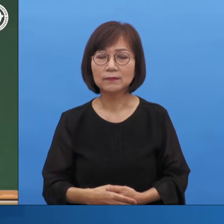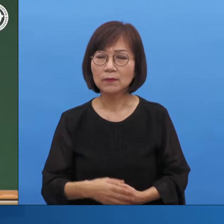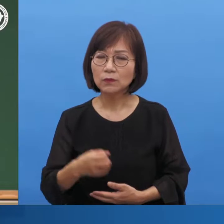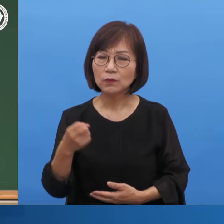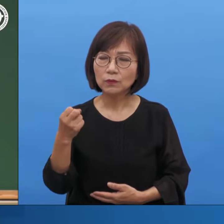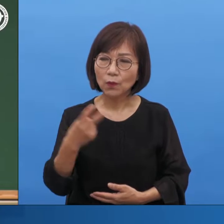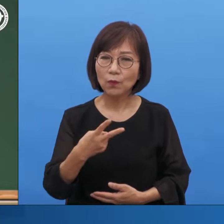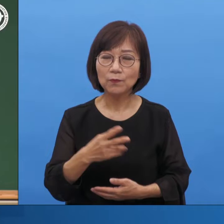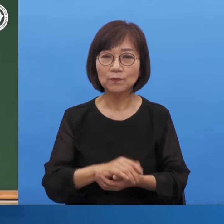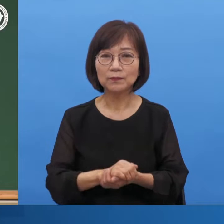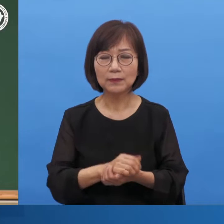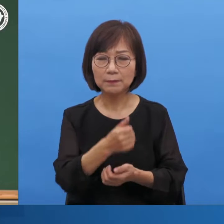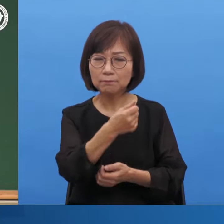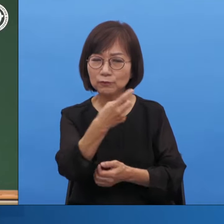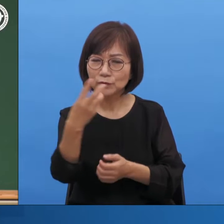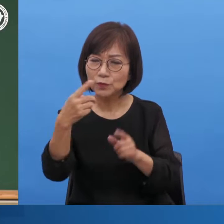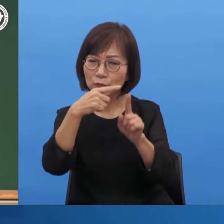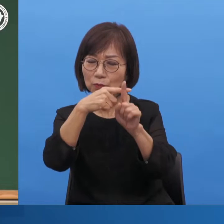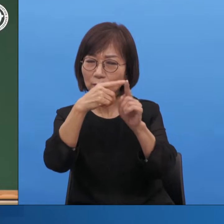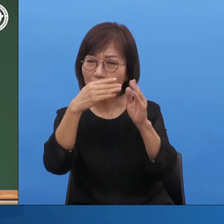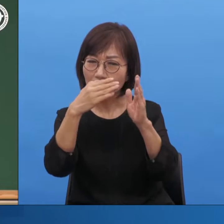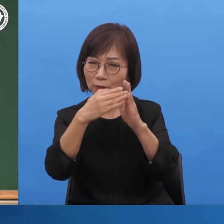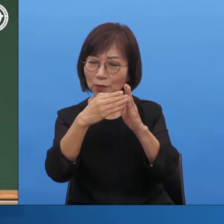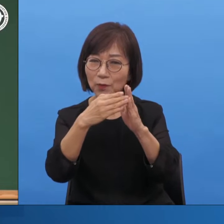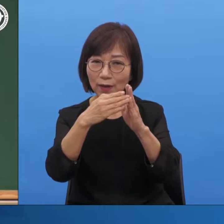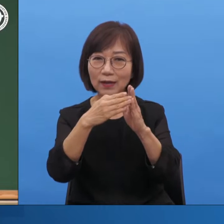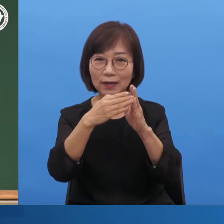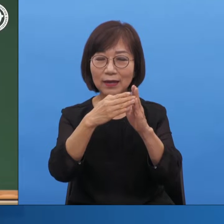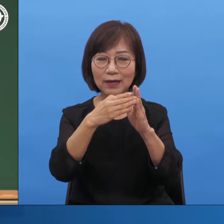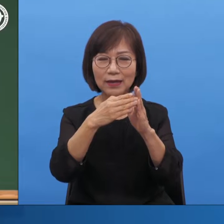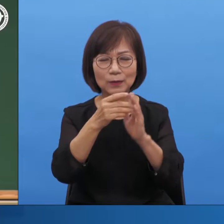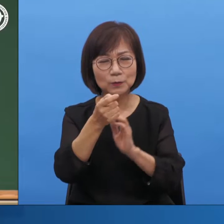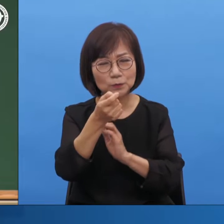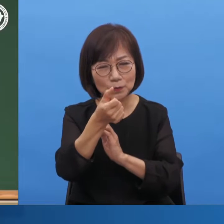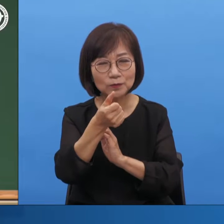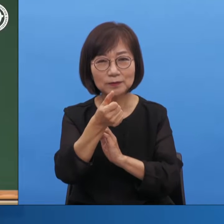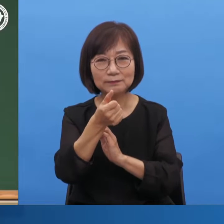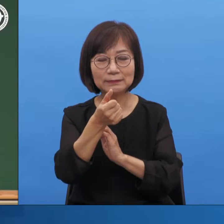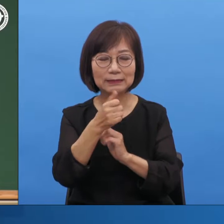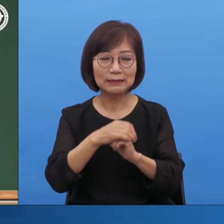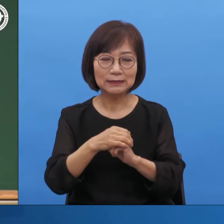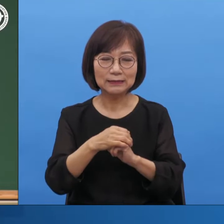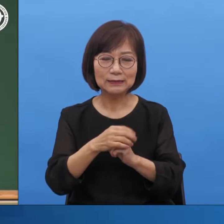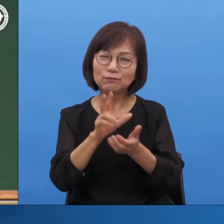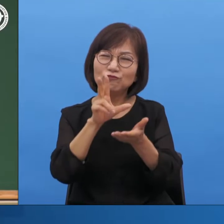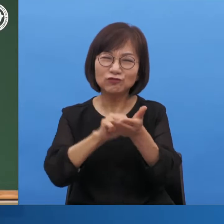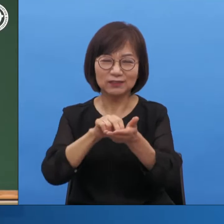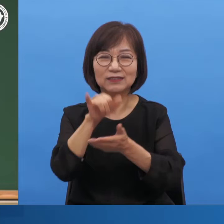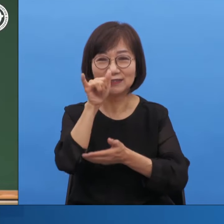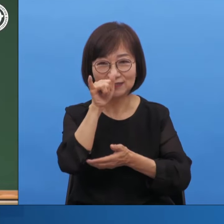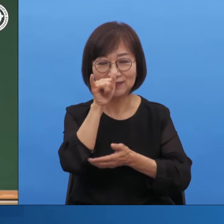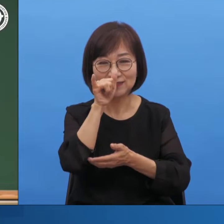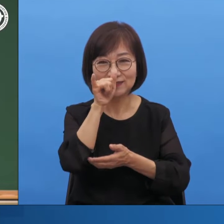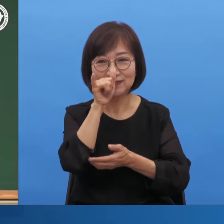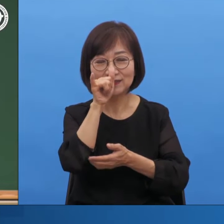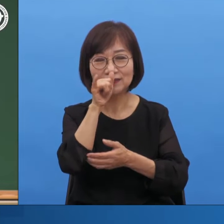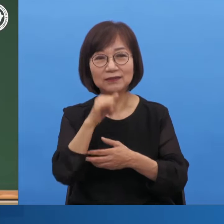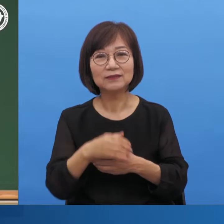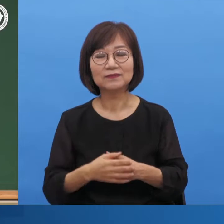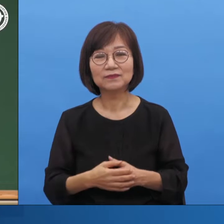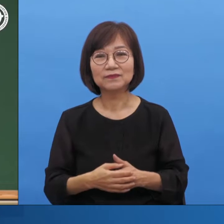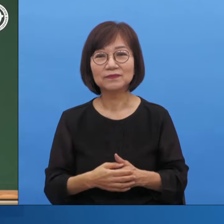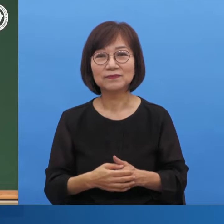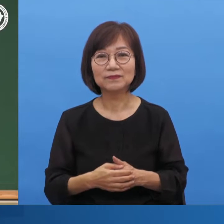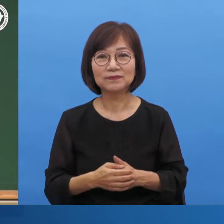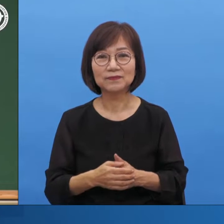교회 지도자들을 통해서 불미스러운 일들이 일어나서 많은 분들이